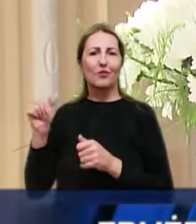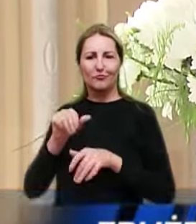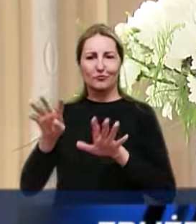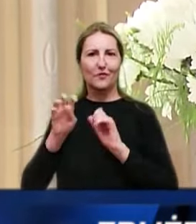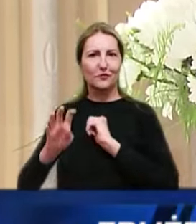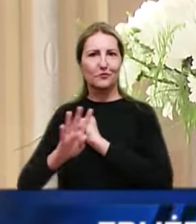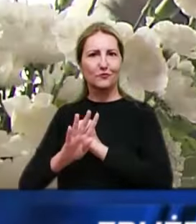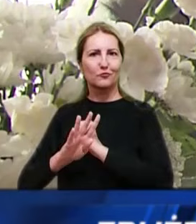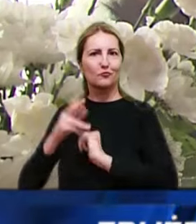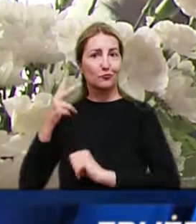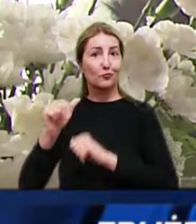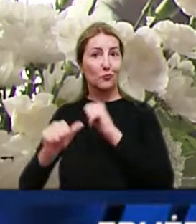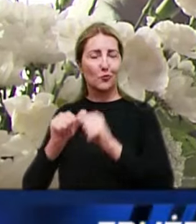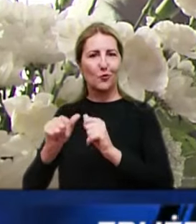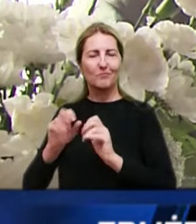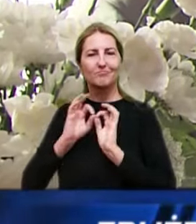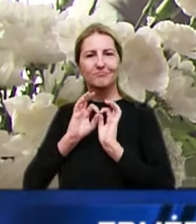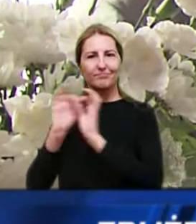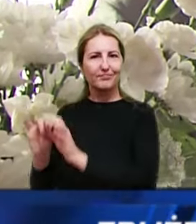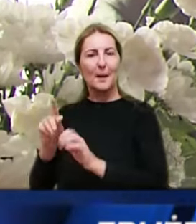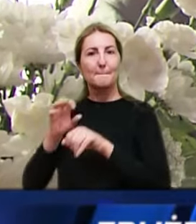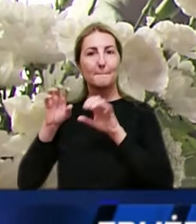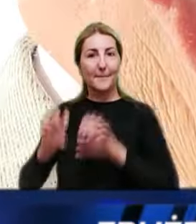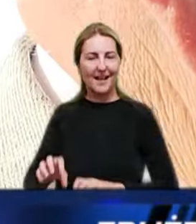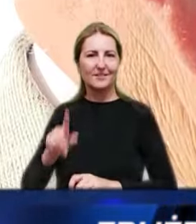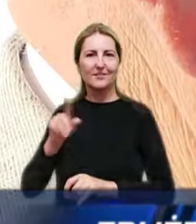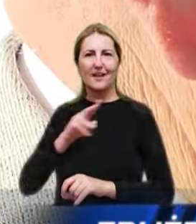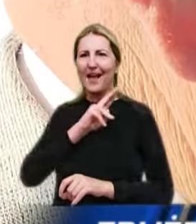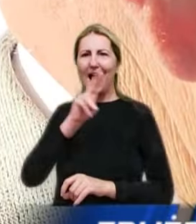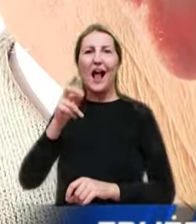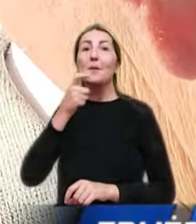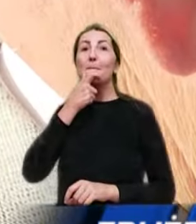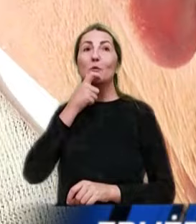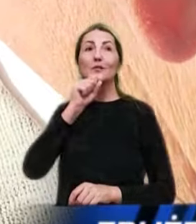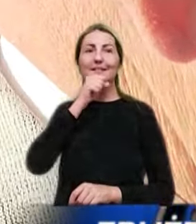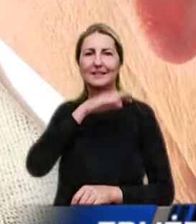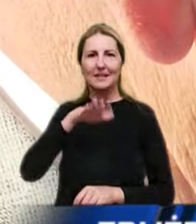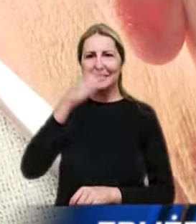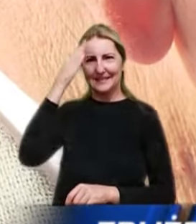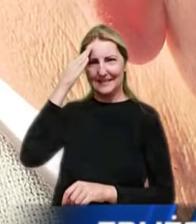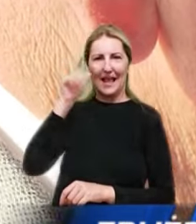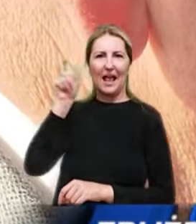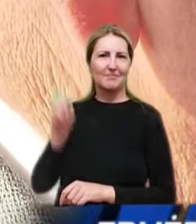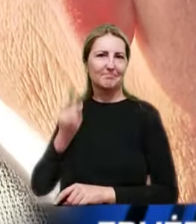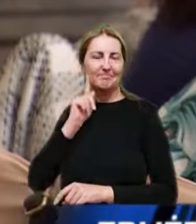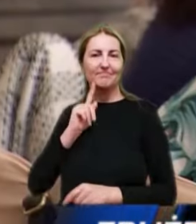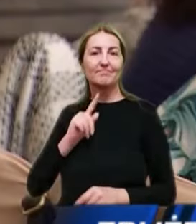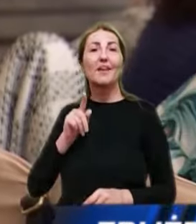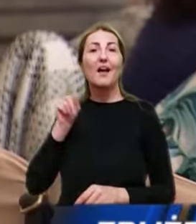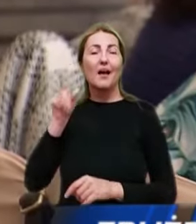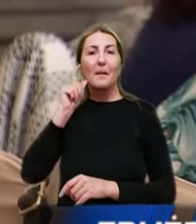1993 roku, Ireneusza Frelichowskiego zna niemal każdy bydgoski senior. Tacy seniorzy jak pan Ireneusz